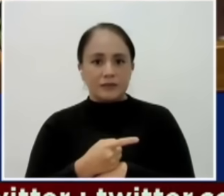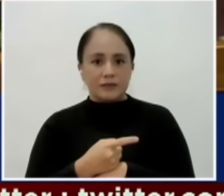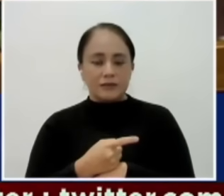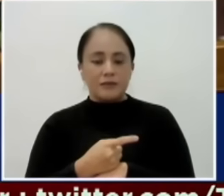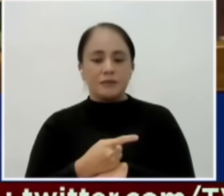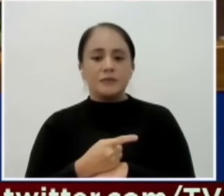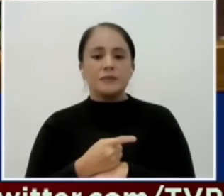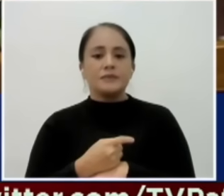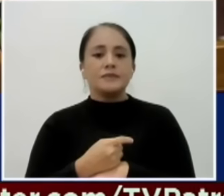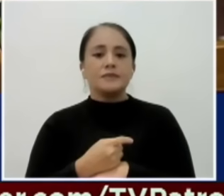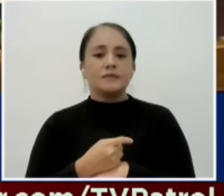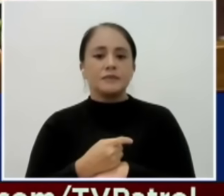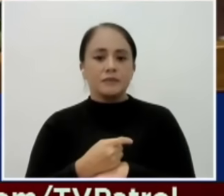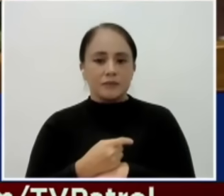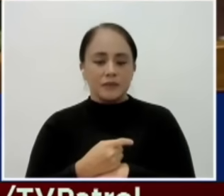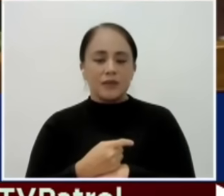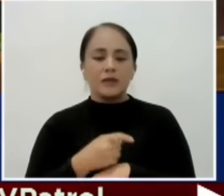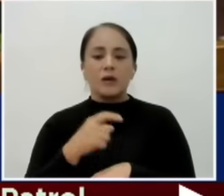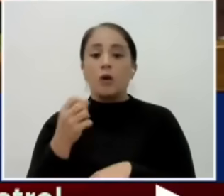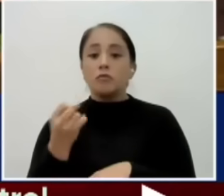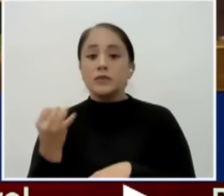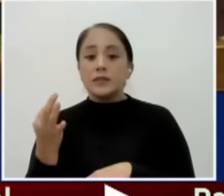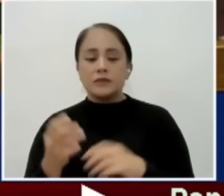hindi 11 days po.